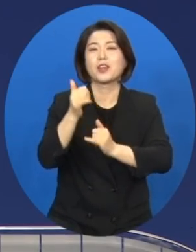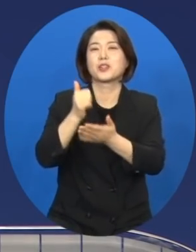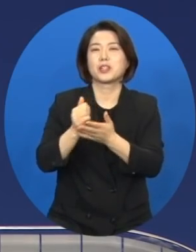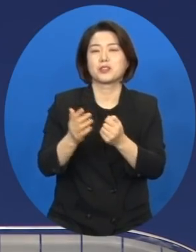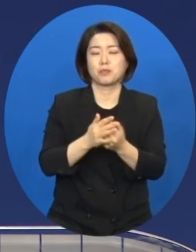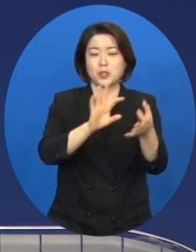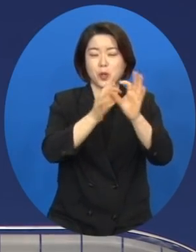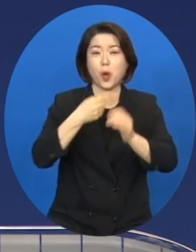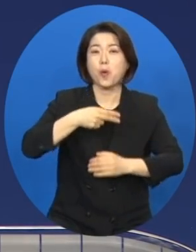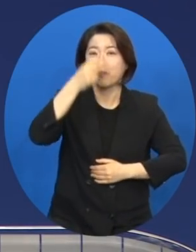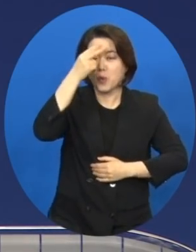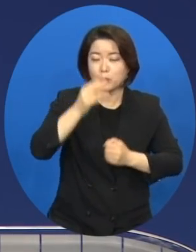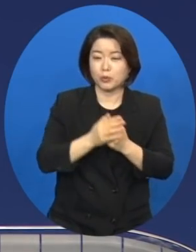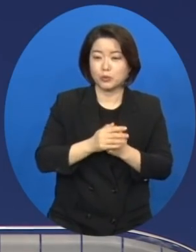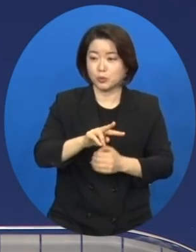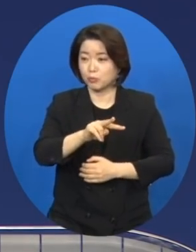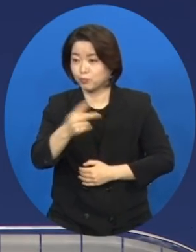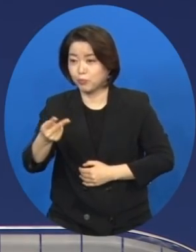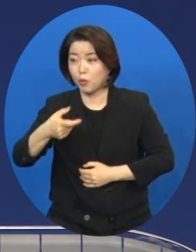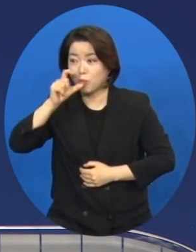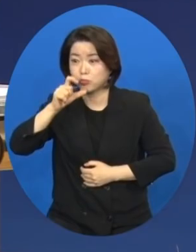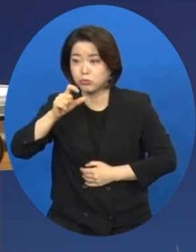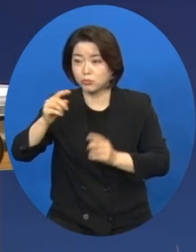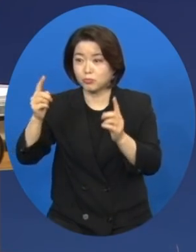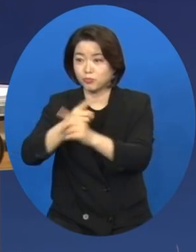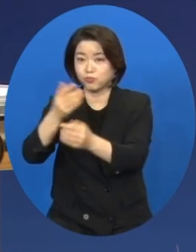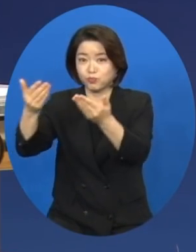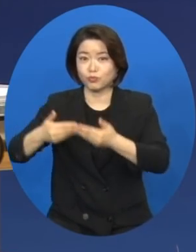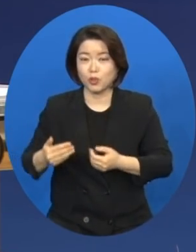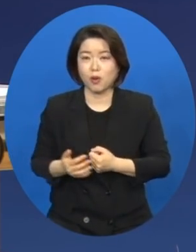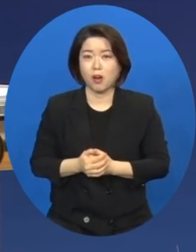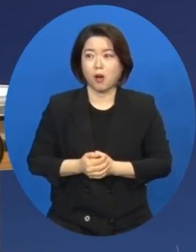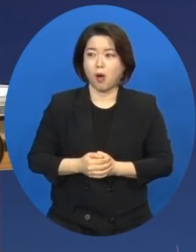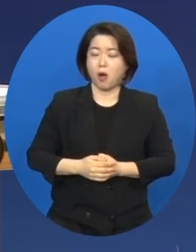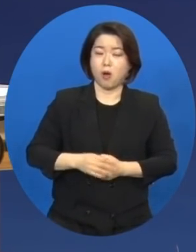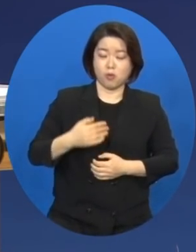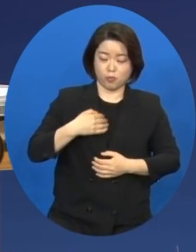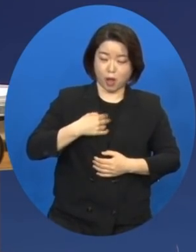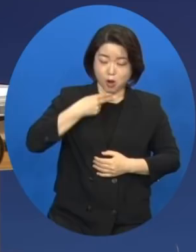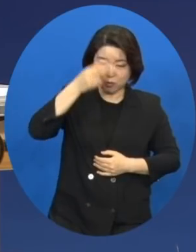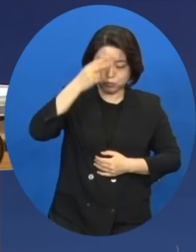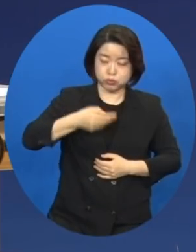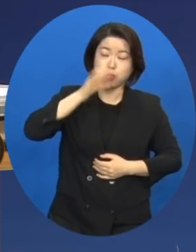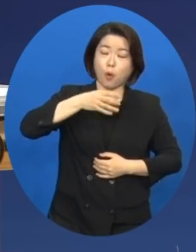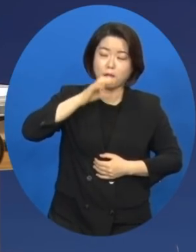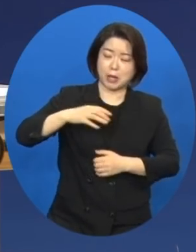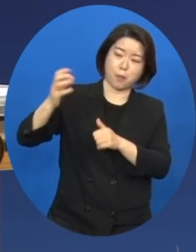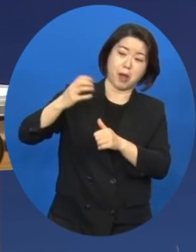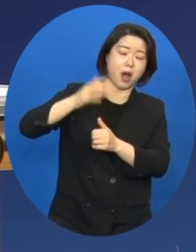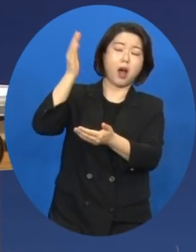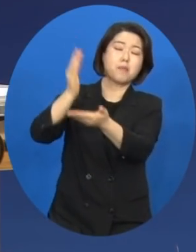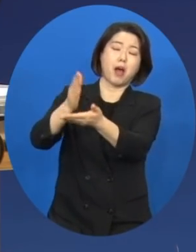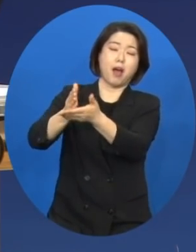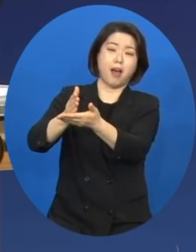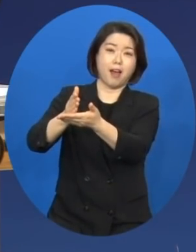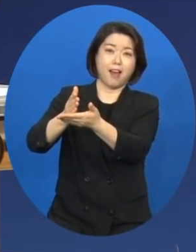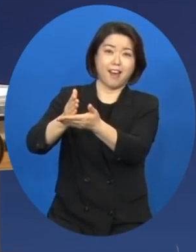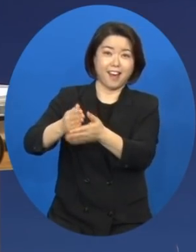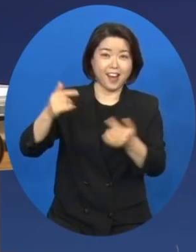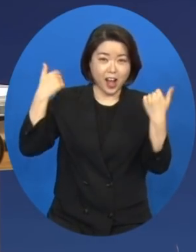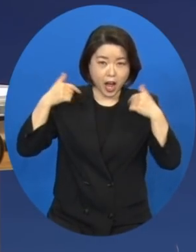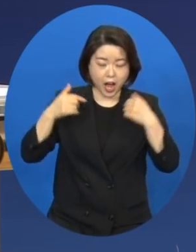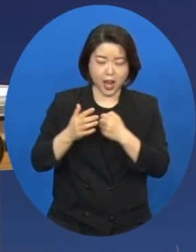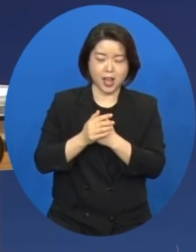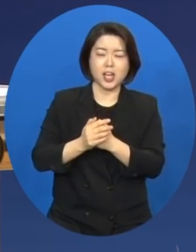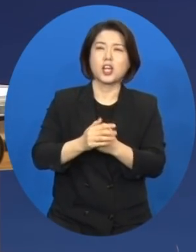포도주, 물을 포도주로 만들어주시지 않았냐, 너무 술을 마신다고 핍박하지 말아라, 늘 주